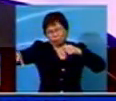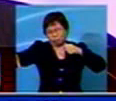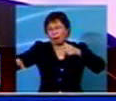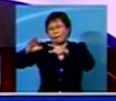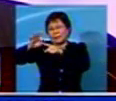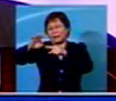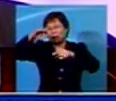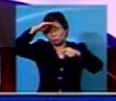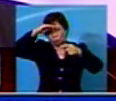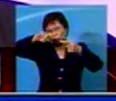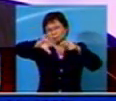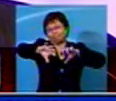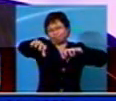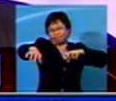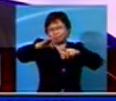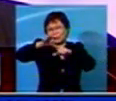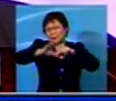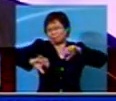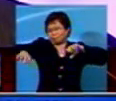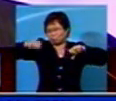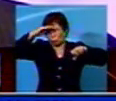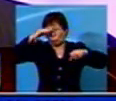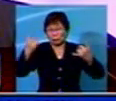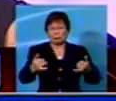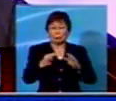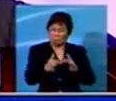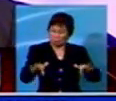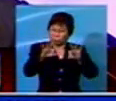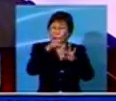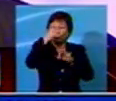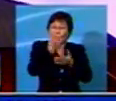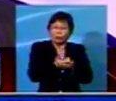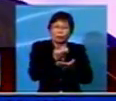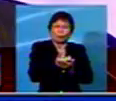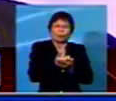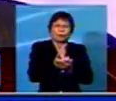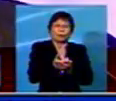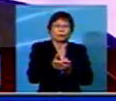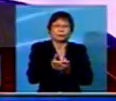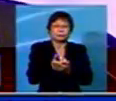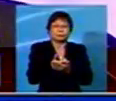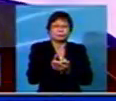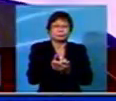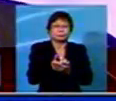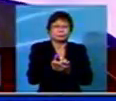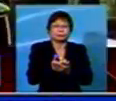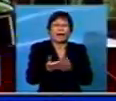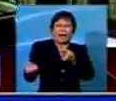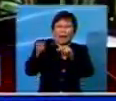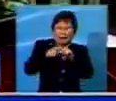bahu because our is very crucial in order for us to continue to provide service value to